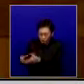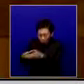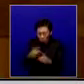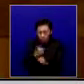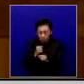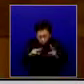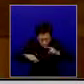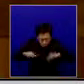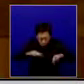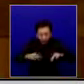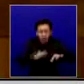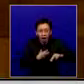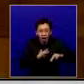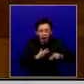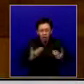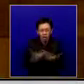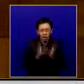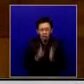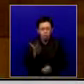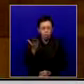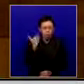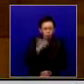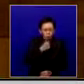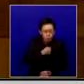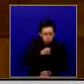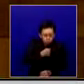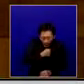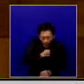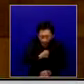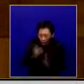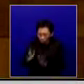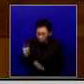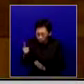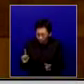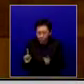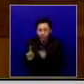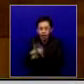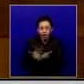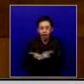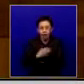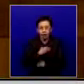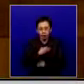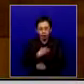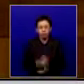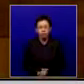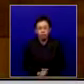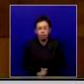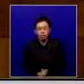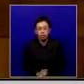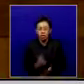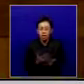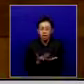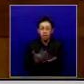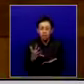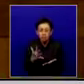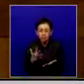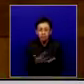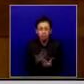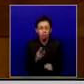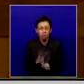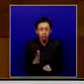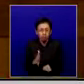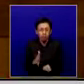ทนคนเก่าคนแก่ที่อายุมากแล้วถ้า าเกิดว่ามันไม่เงินไม่พ